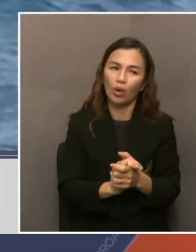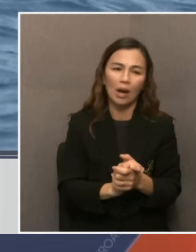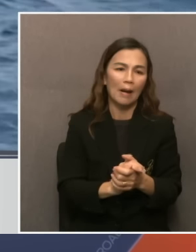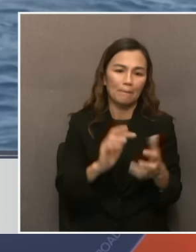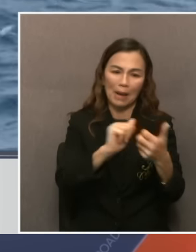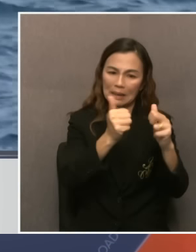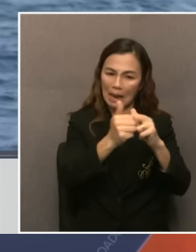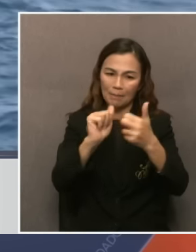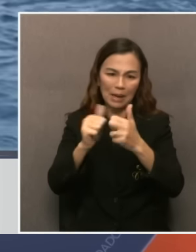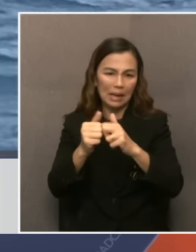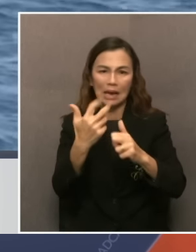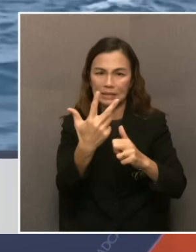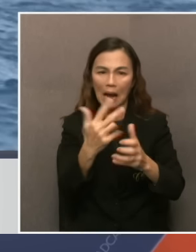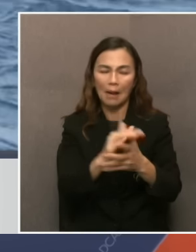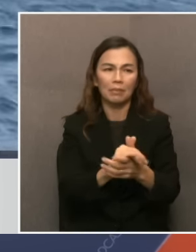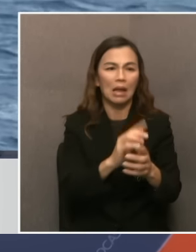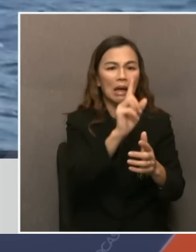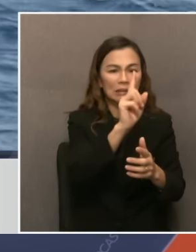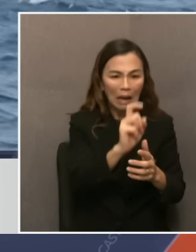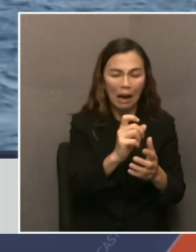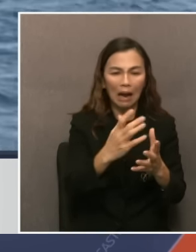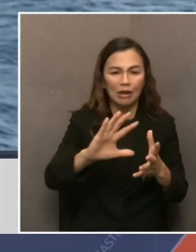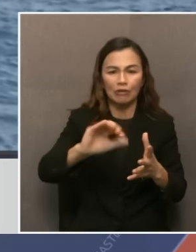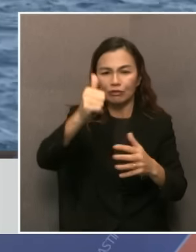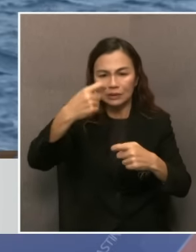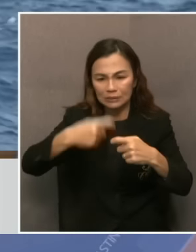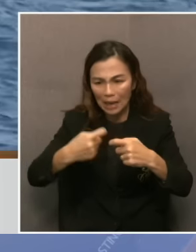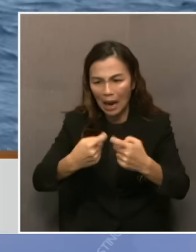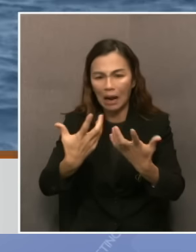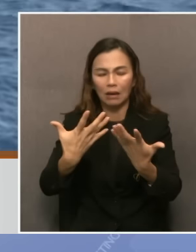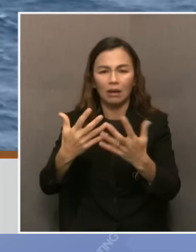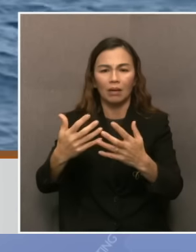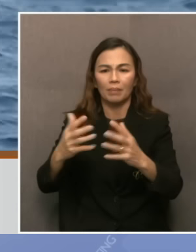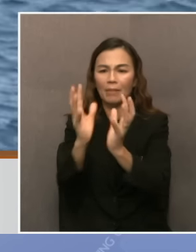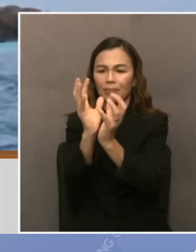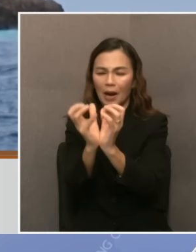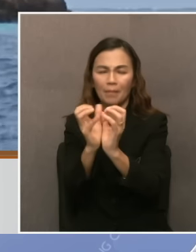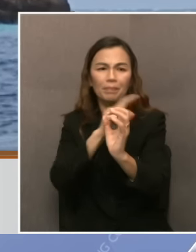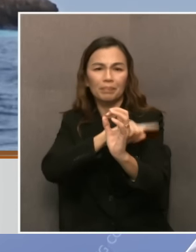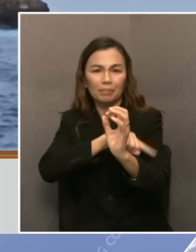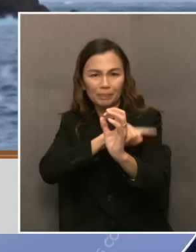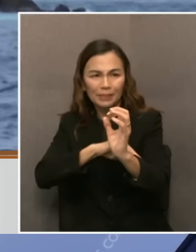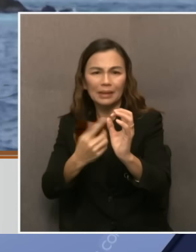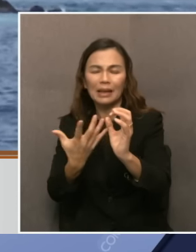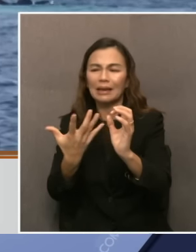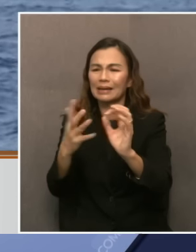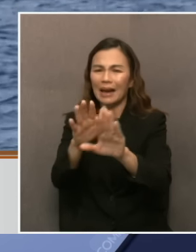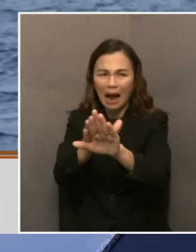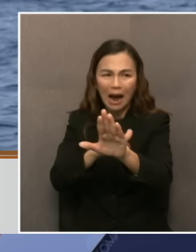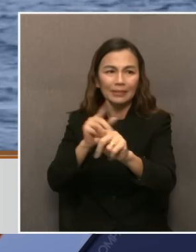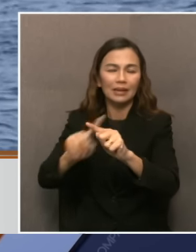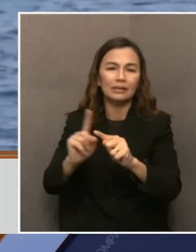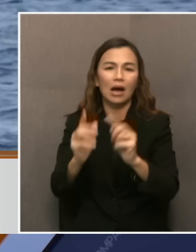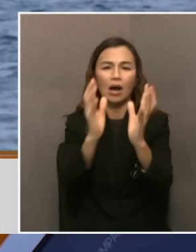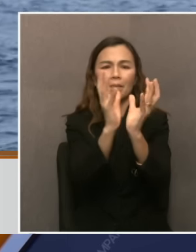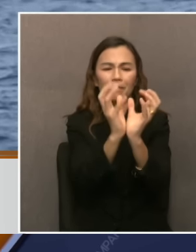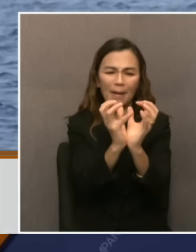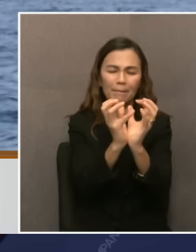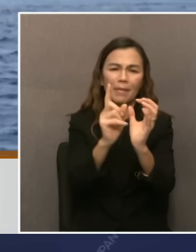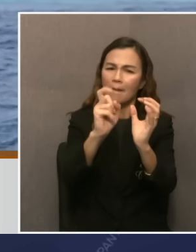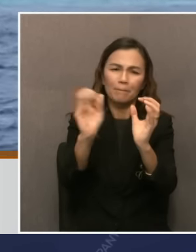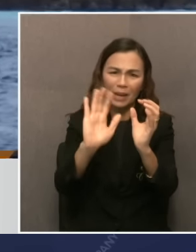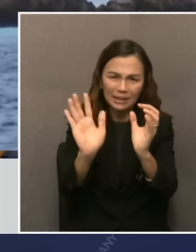วก็ไอ้ที่มันเป็นตอนนี้มันกลายเป็นปะการังซอมบี้ฮะเข้าใจที่ผมพูดคือมันจะตายก็ไม่ตายรอด